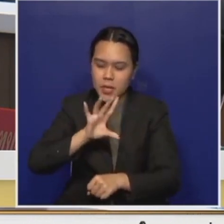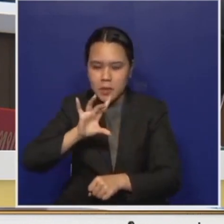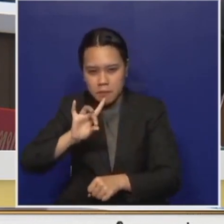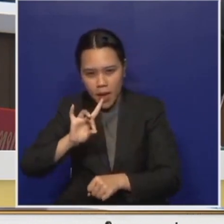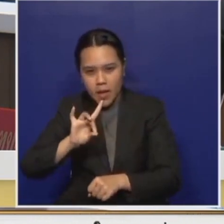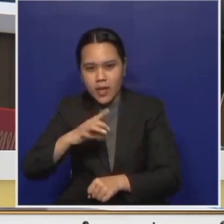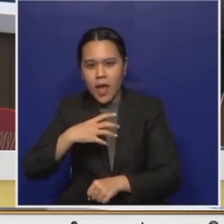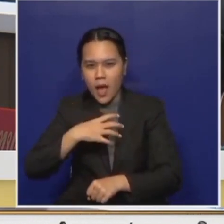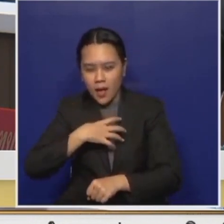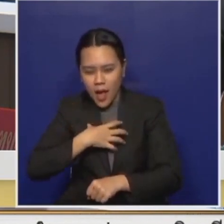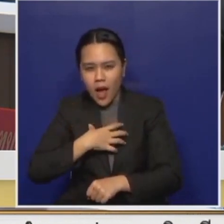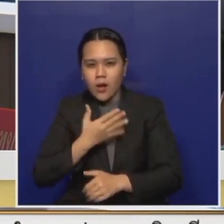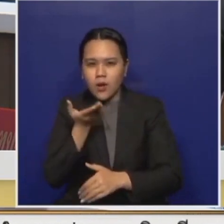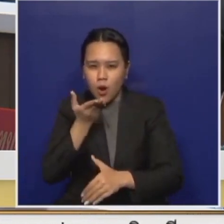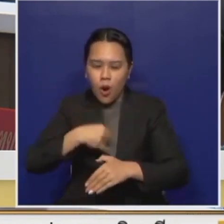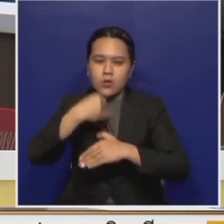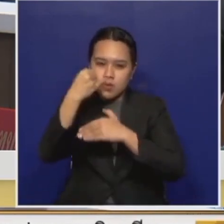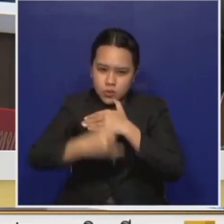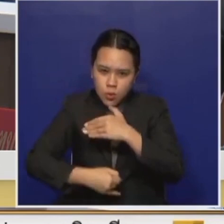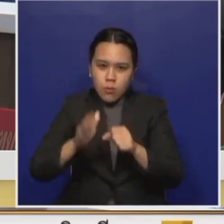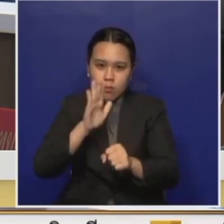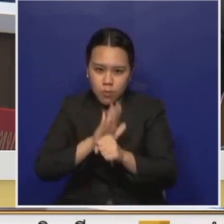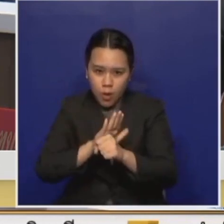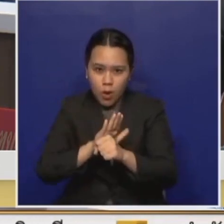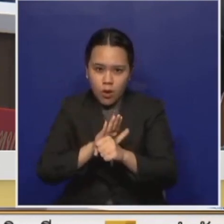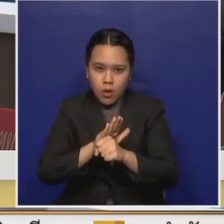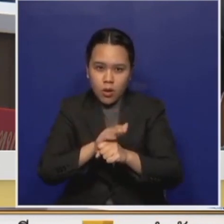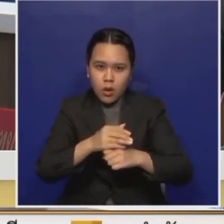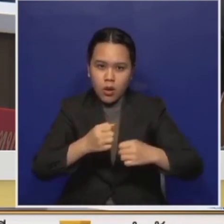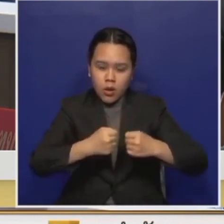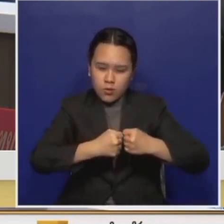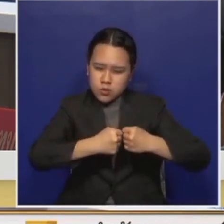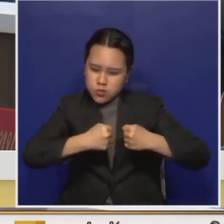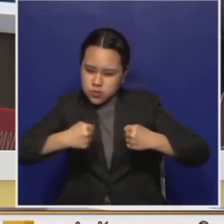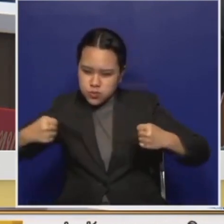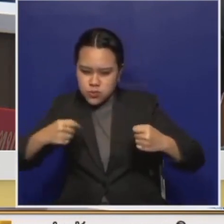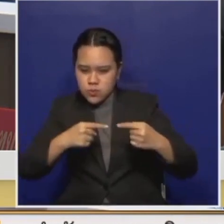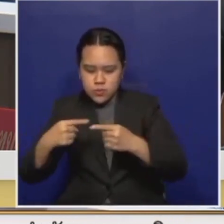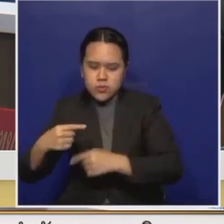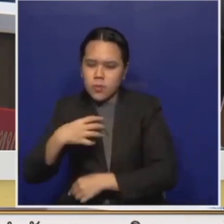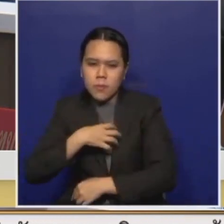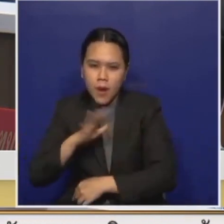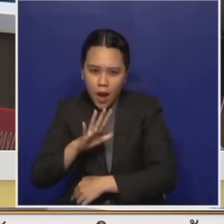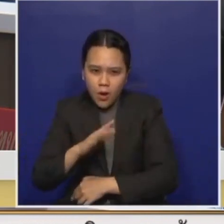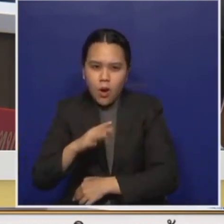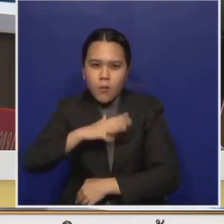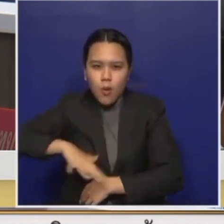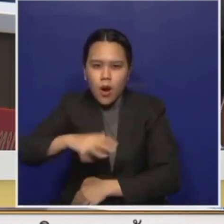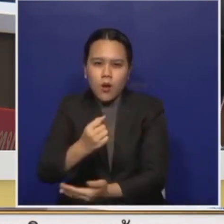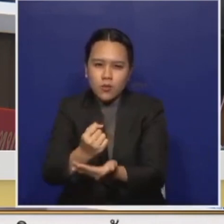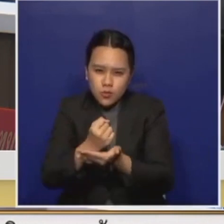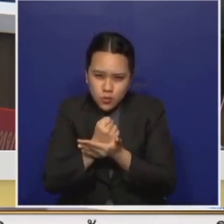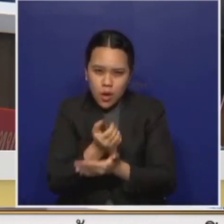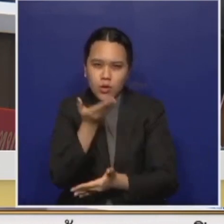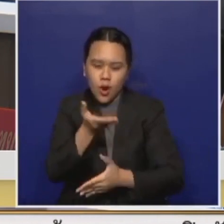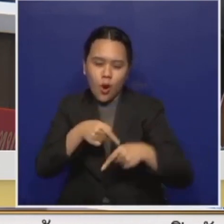ขอใหมจบแ่นี้ครับอยากใหมขยายต่อเรามาช่วยกเธอครับโดยเฉพาะท่ใโกรำตรีผมขอใจท่านสัก